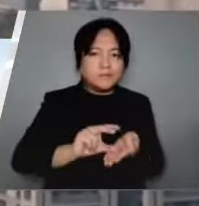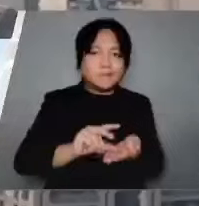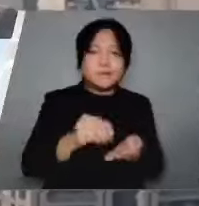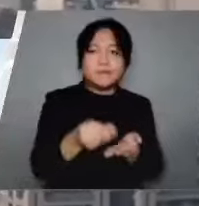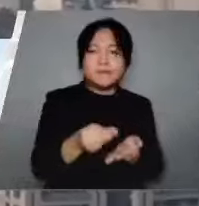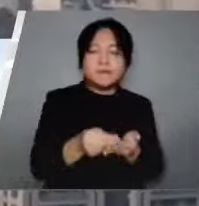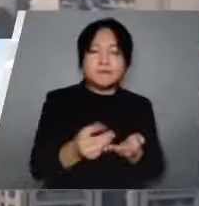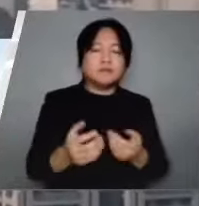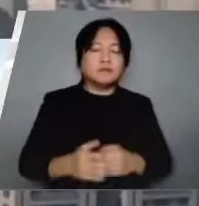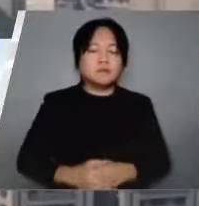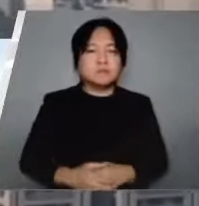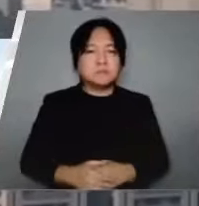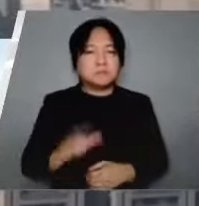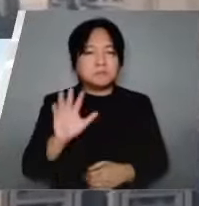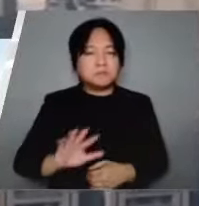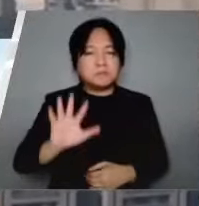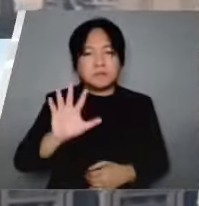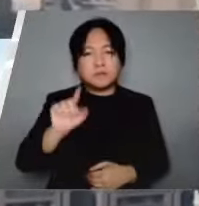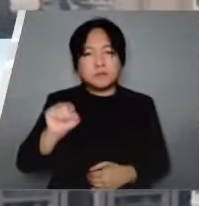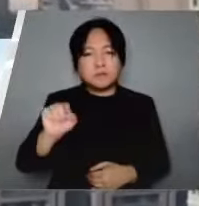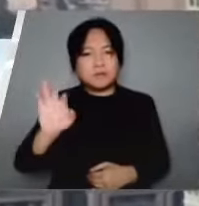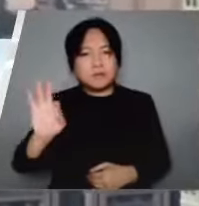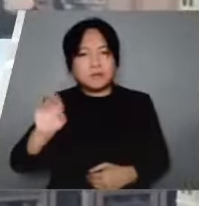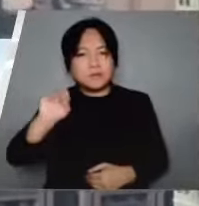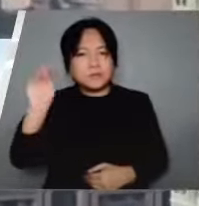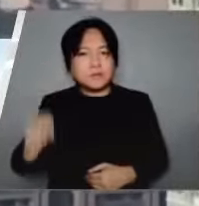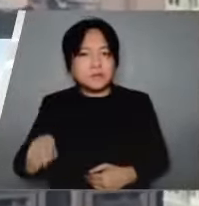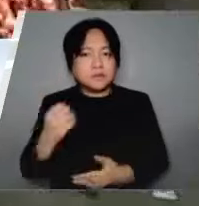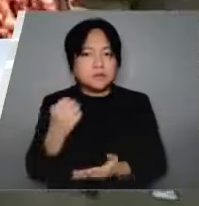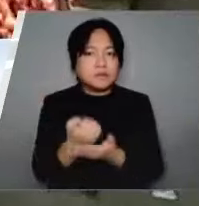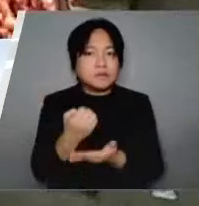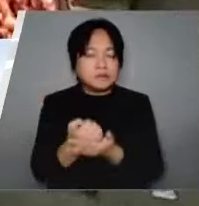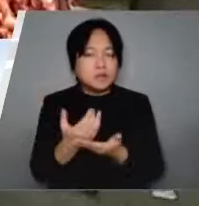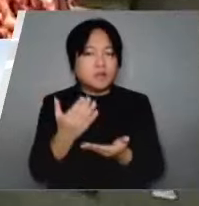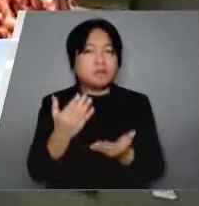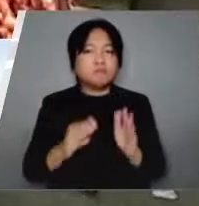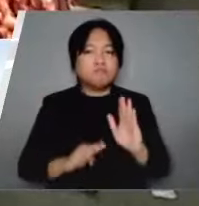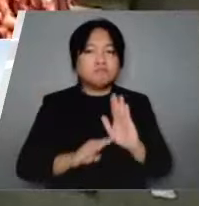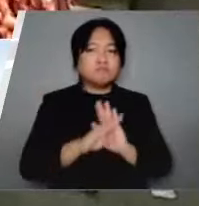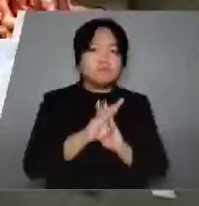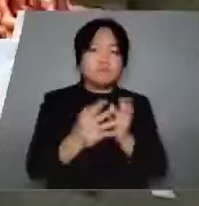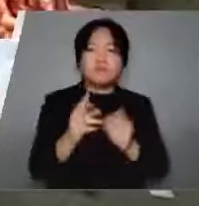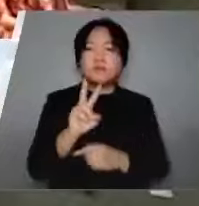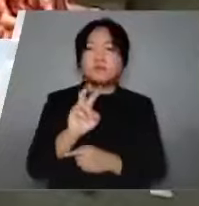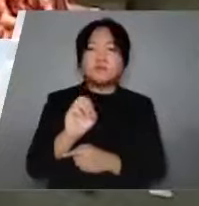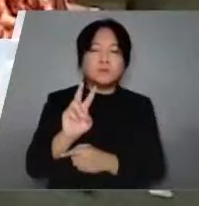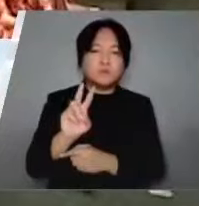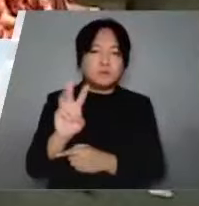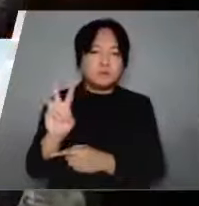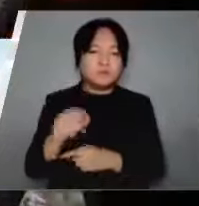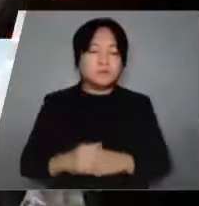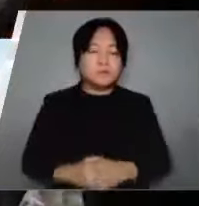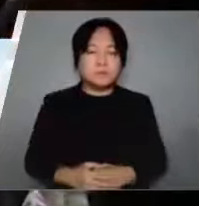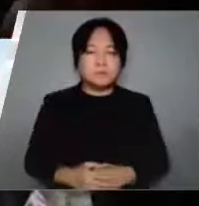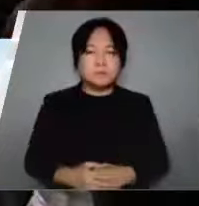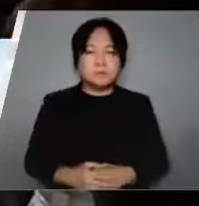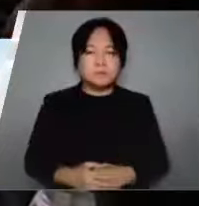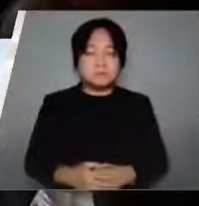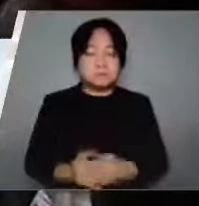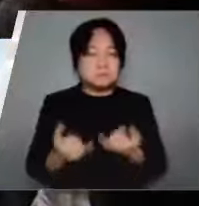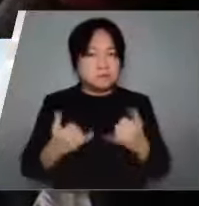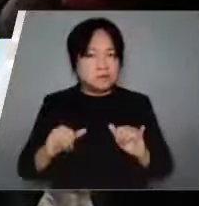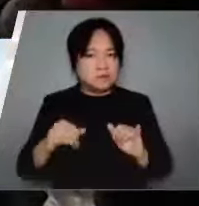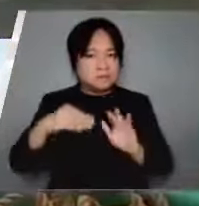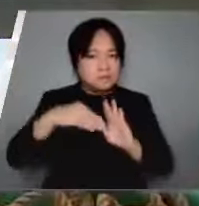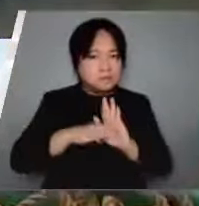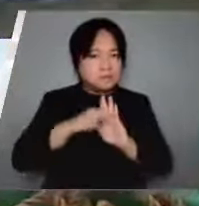ng 5.9% ang ekonomiya ng bansa hanggang sa 2026. Pero pwede pa rin niyang madiskari dahil sa volatile o pabago-bagong presyo